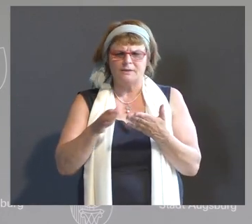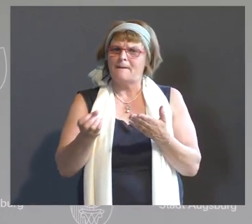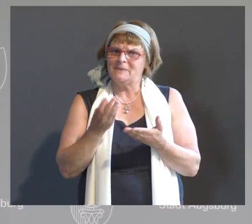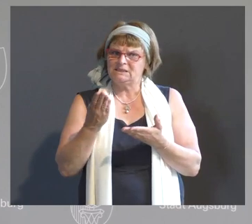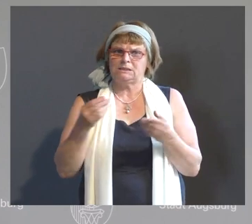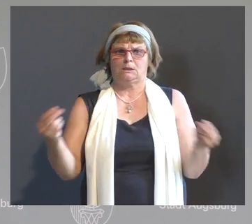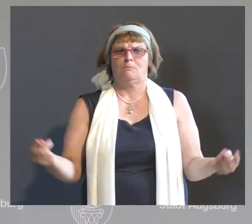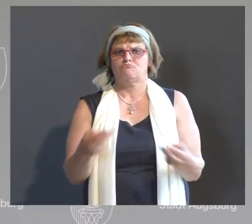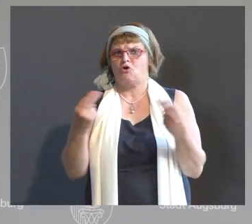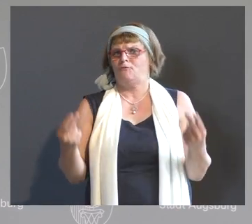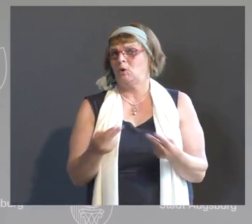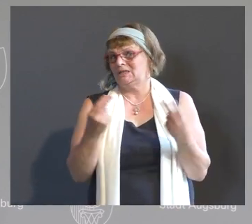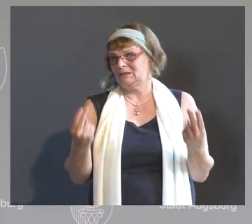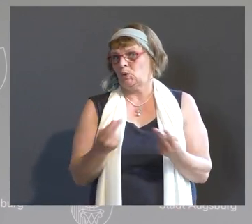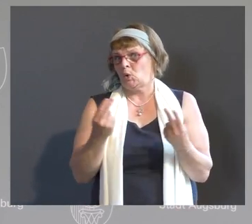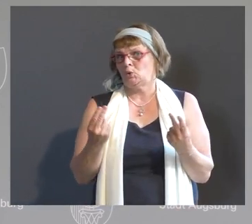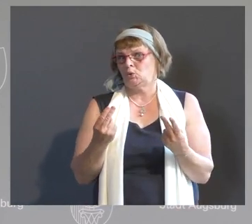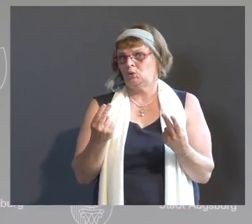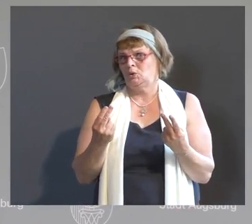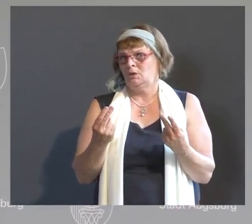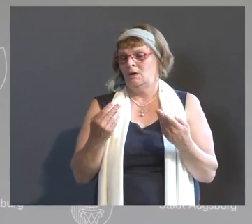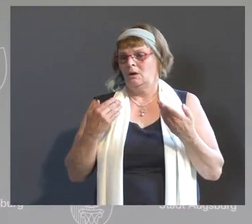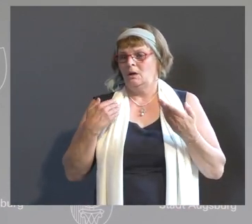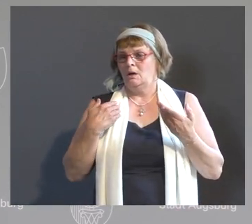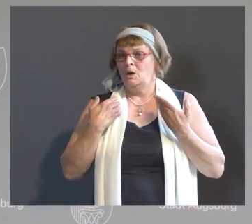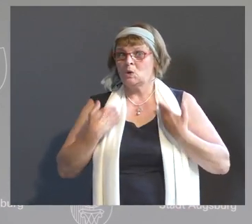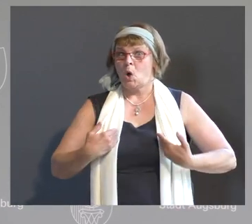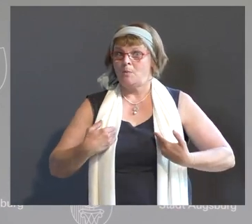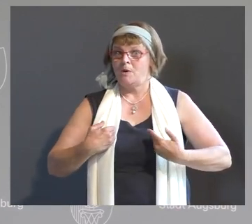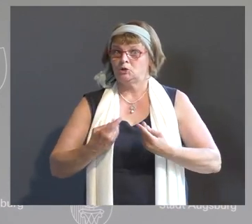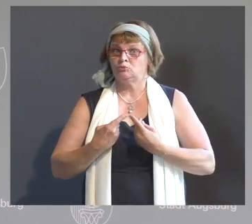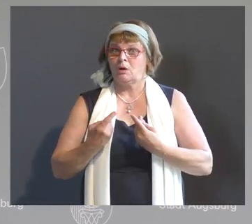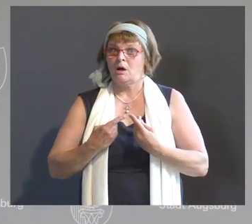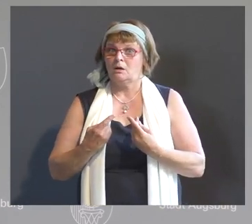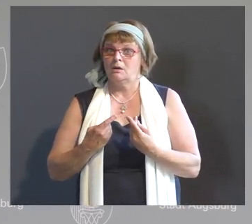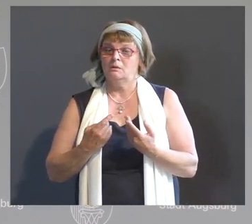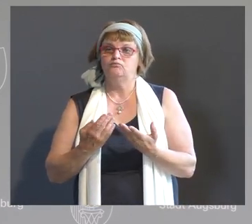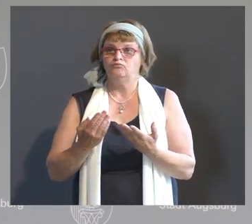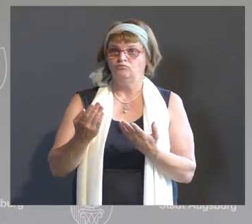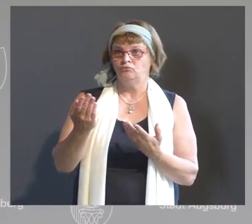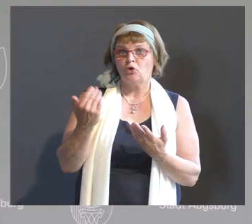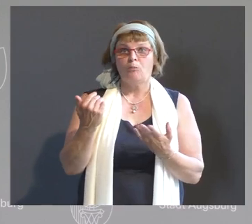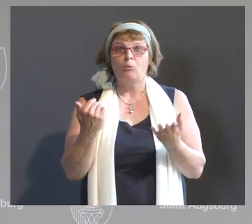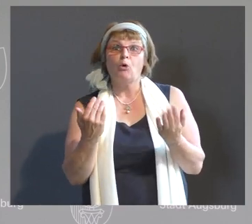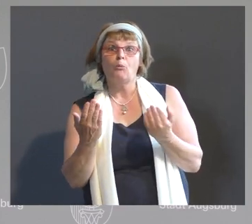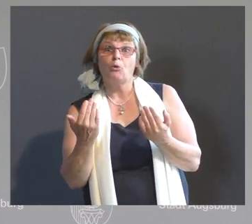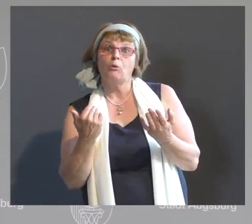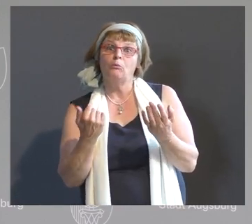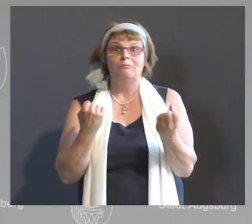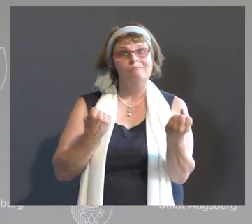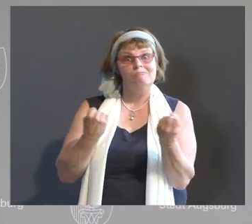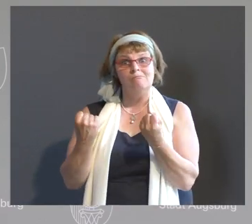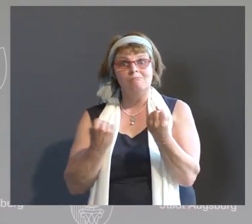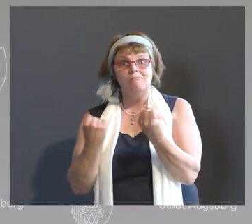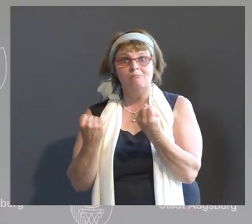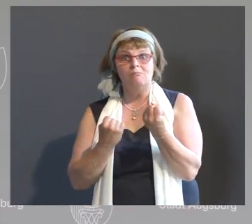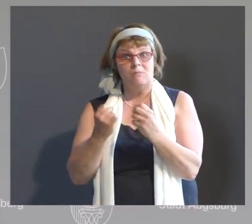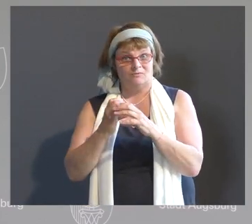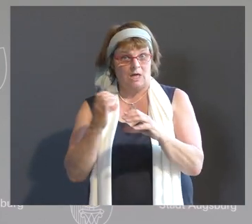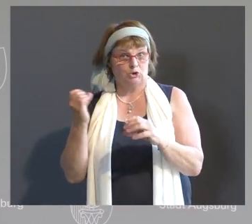praktisch Bewegungen gemacht, die Sie sich so vorstellen müssen, ich fordere jemanden zur Schlägerei auf, begleitet von einem unwahrscheinlichen Gejohle und Flaschenwürfen.